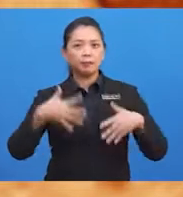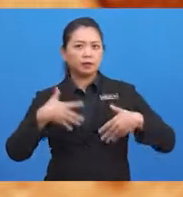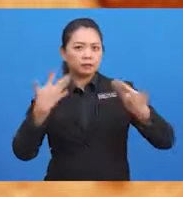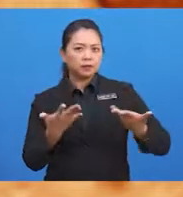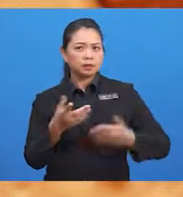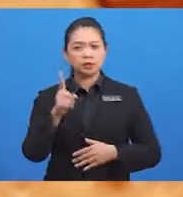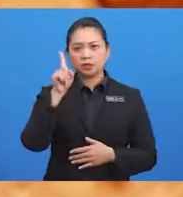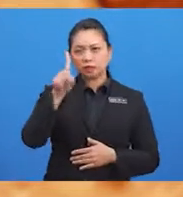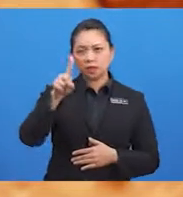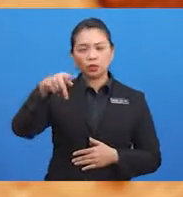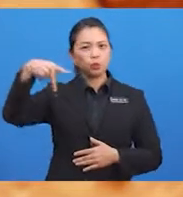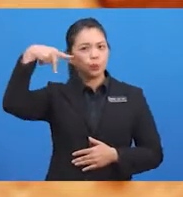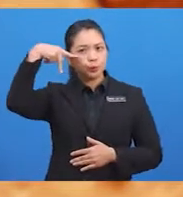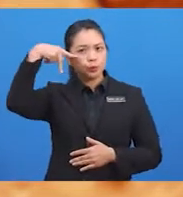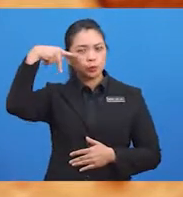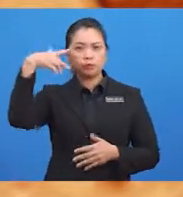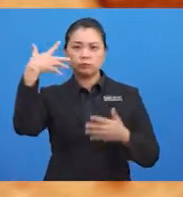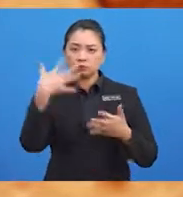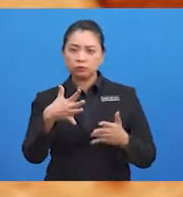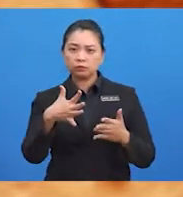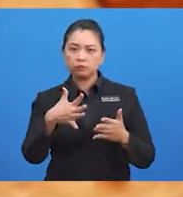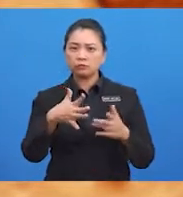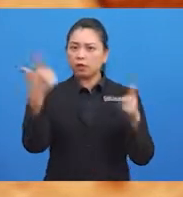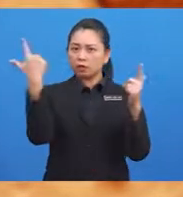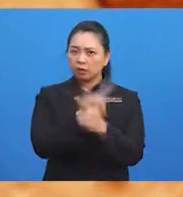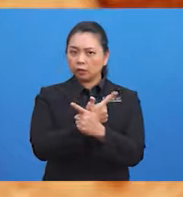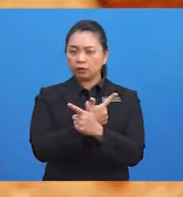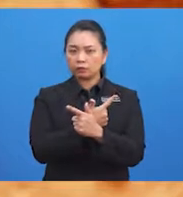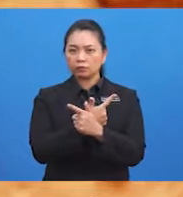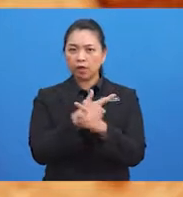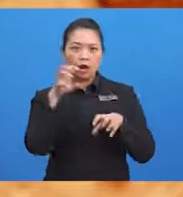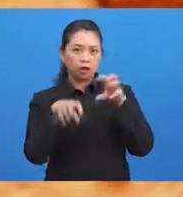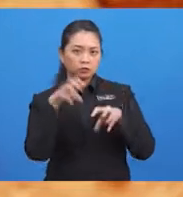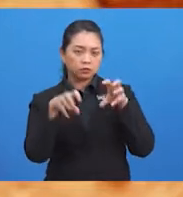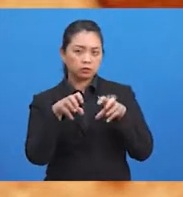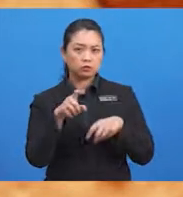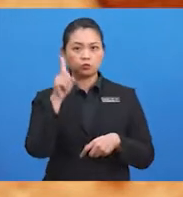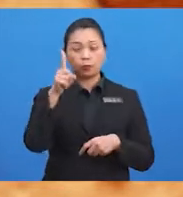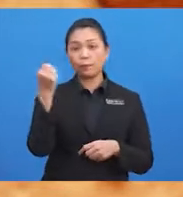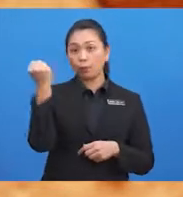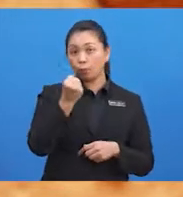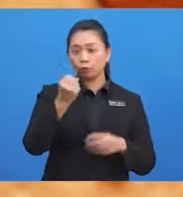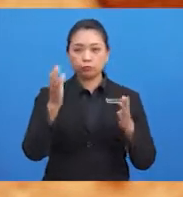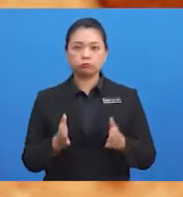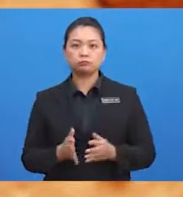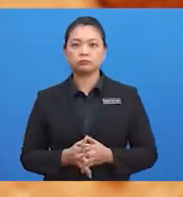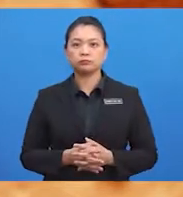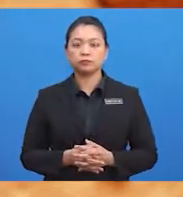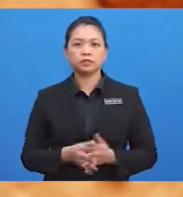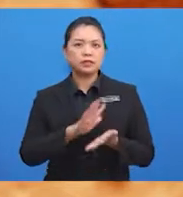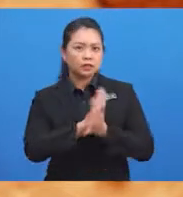seekor pelanduk telah menewaskan seekor anjing peliharaan seorang pemburu jadi